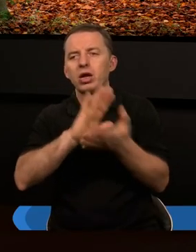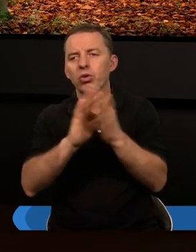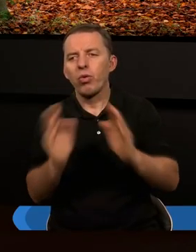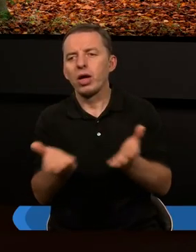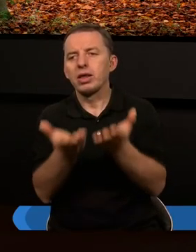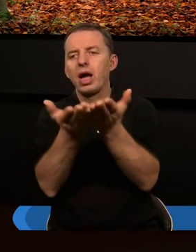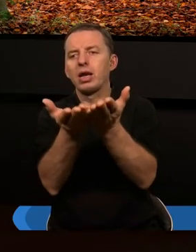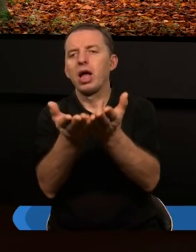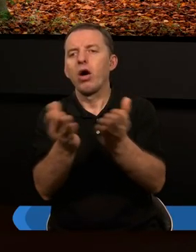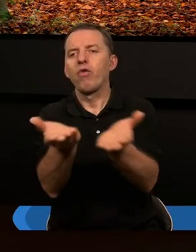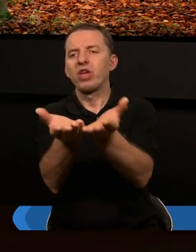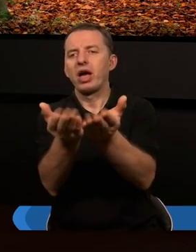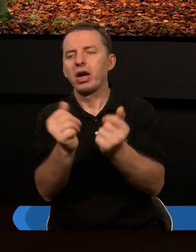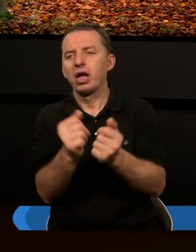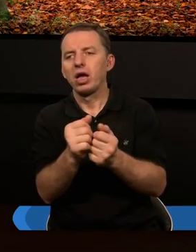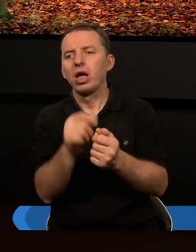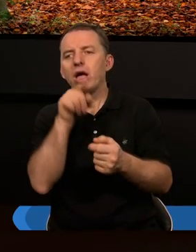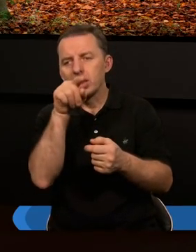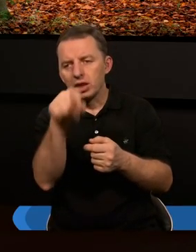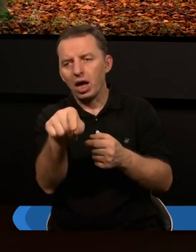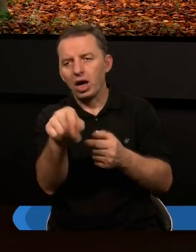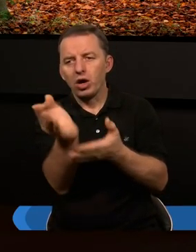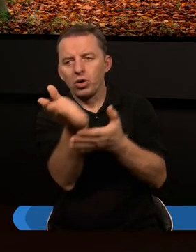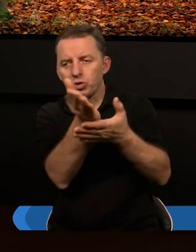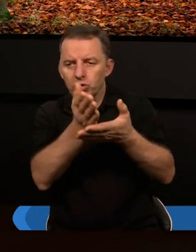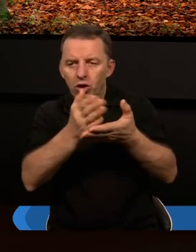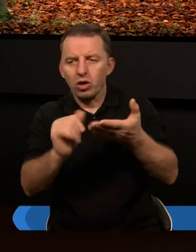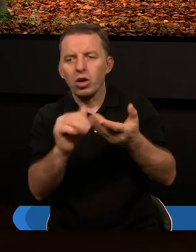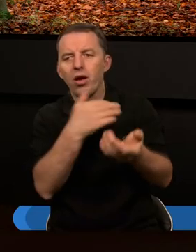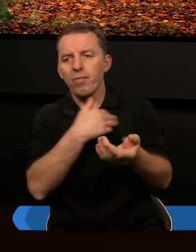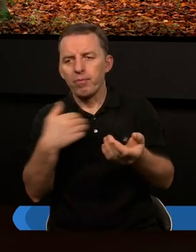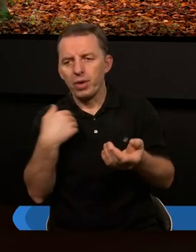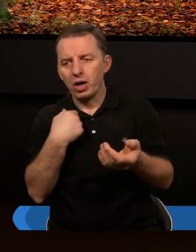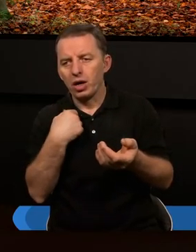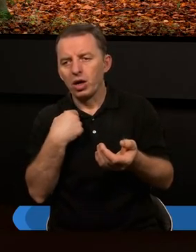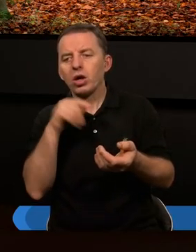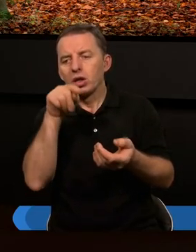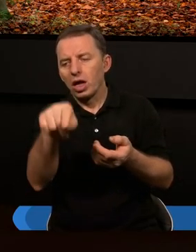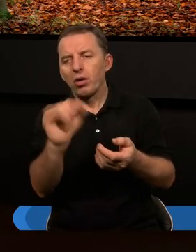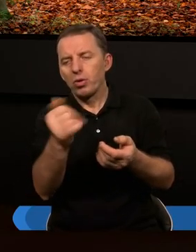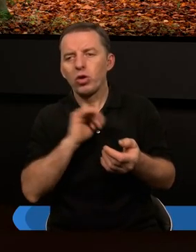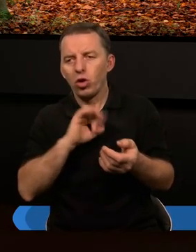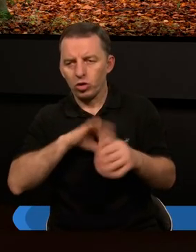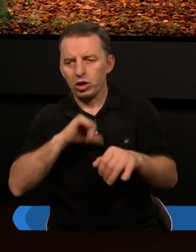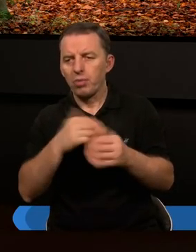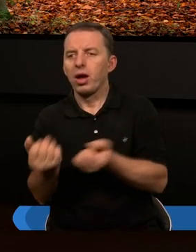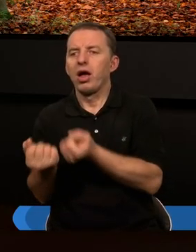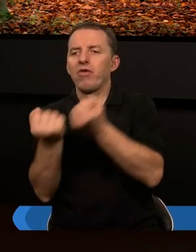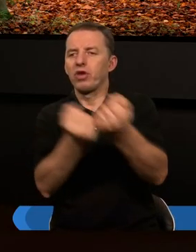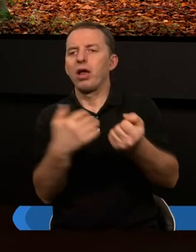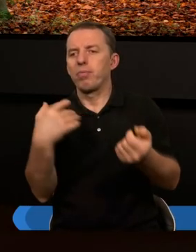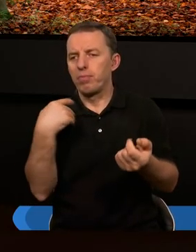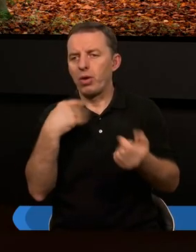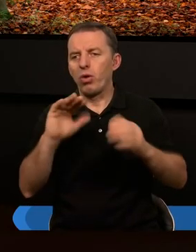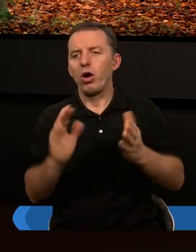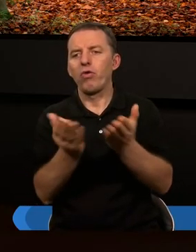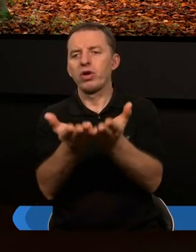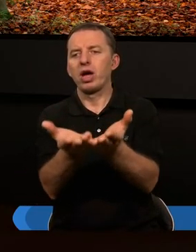ofiary, tą część, co my do tego możemy wnieść. Bo jak była ofiara